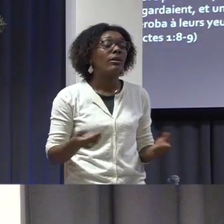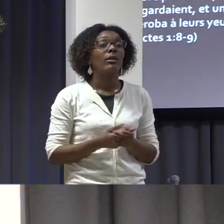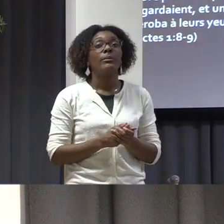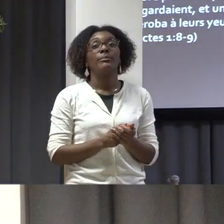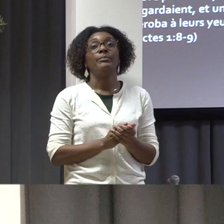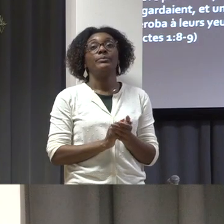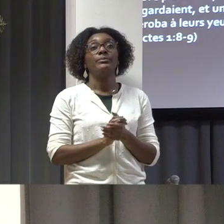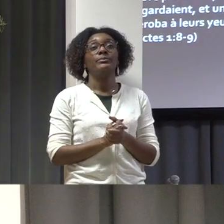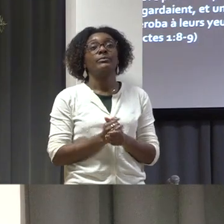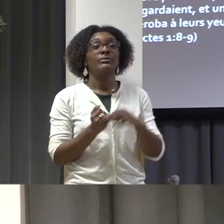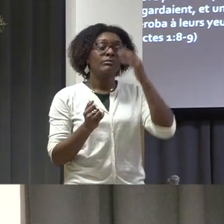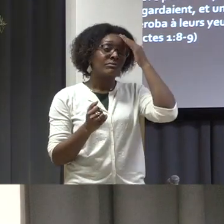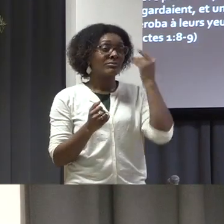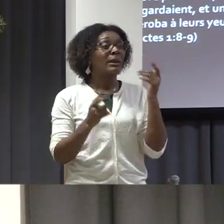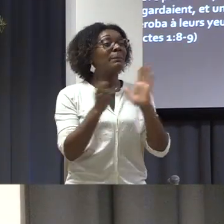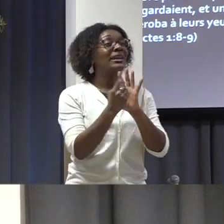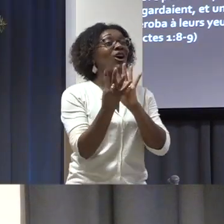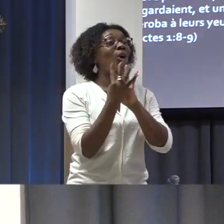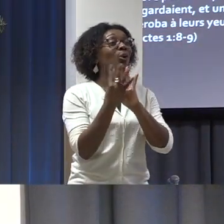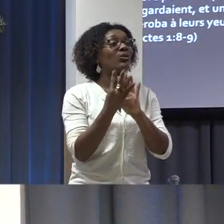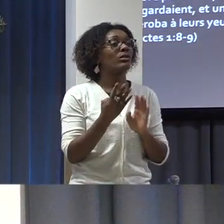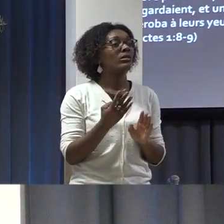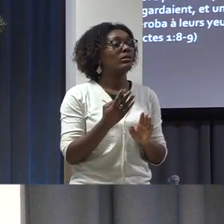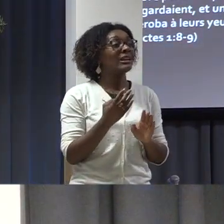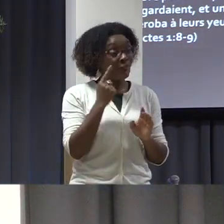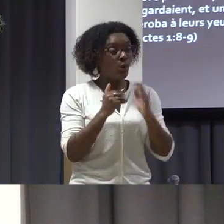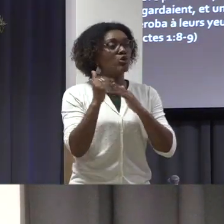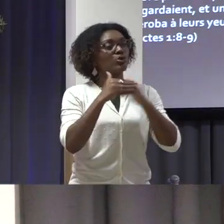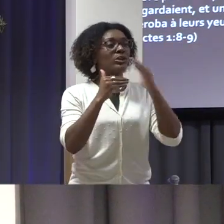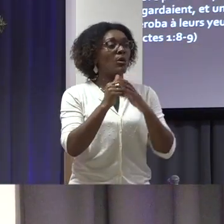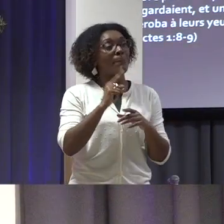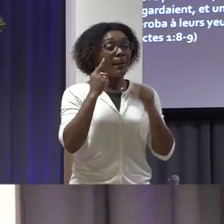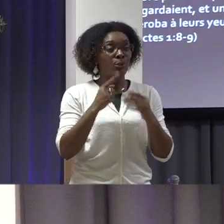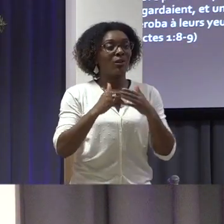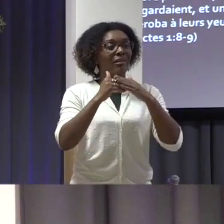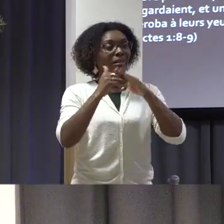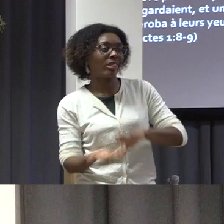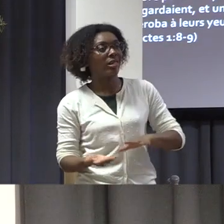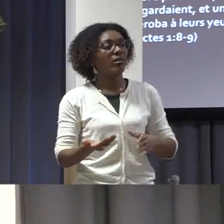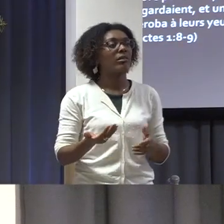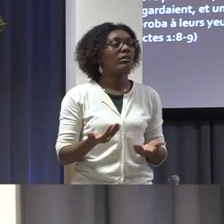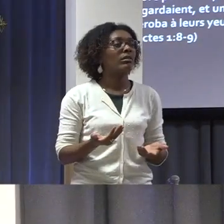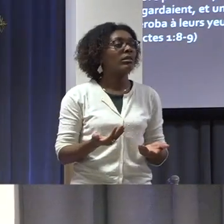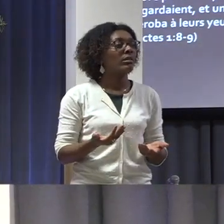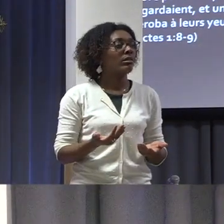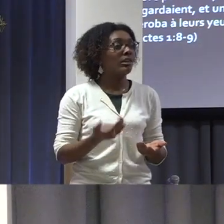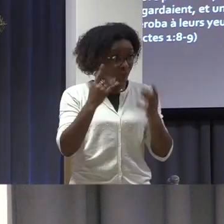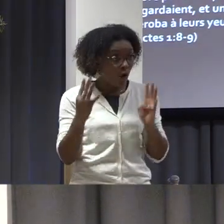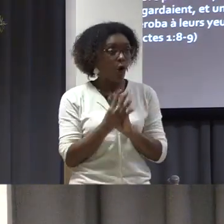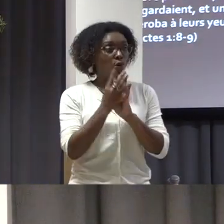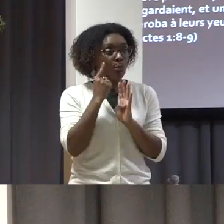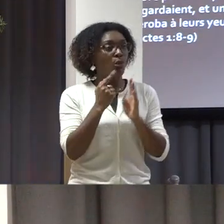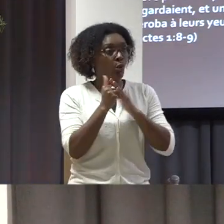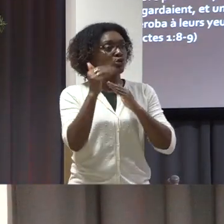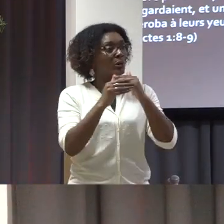que nos rencontres soit là pour la construction et non pour le mal à londres on dit seulement des choses métier en train de